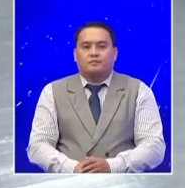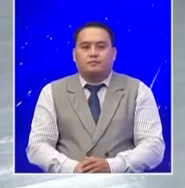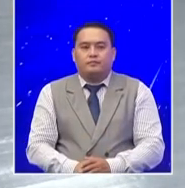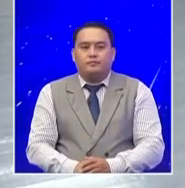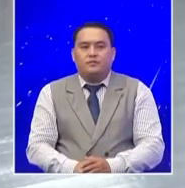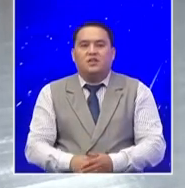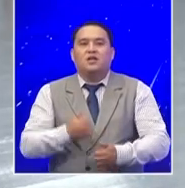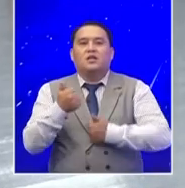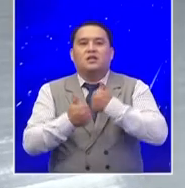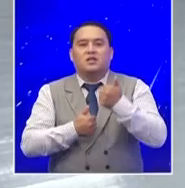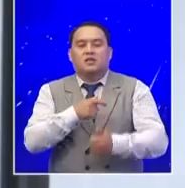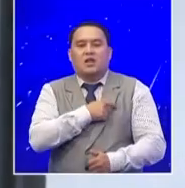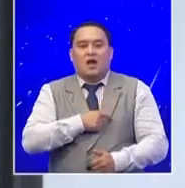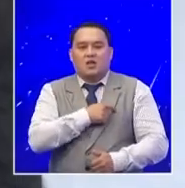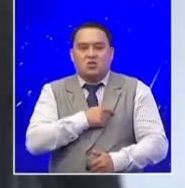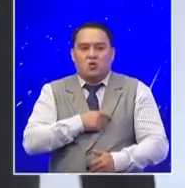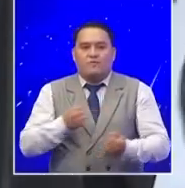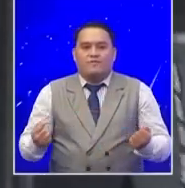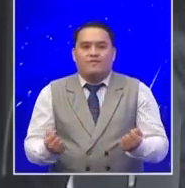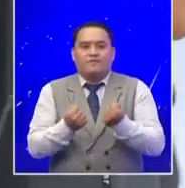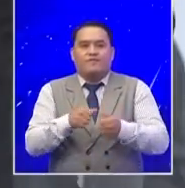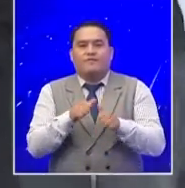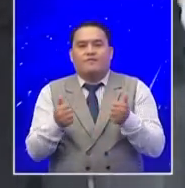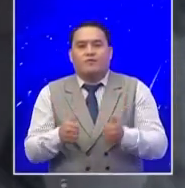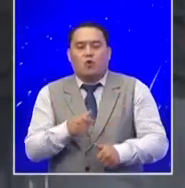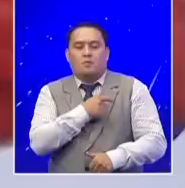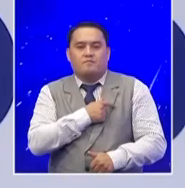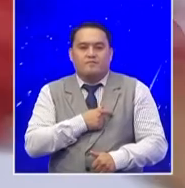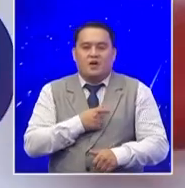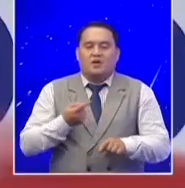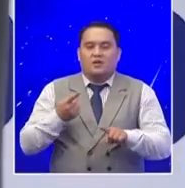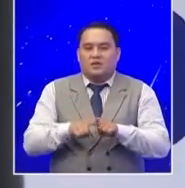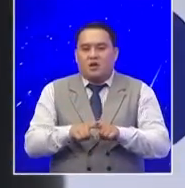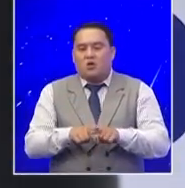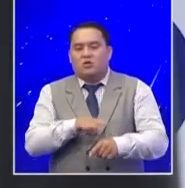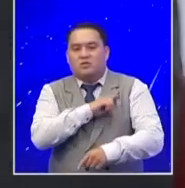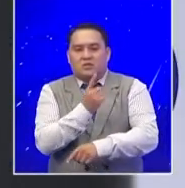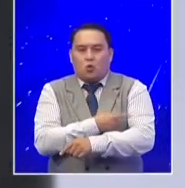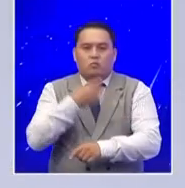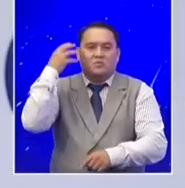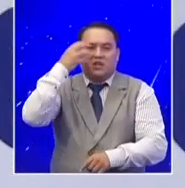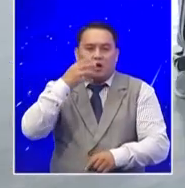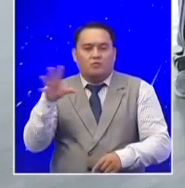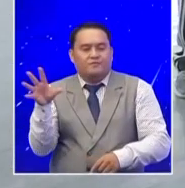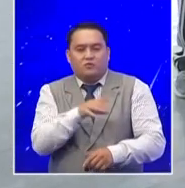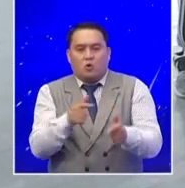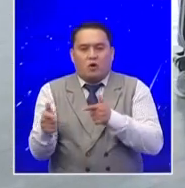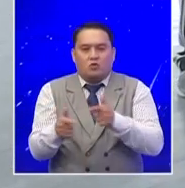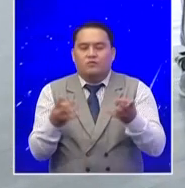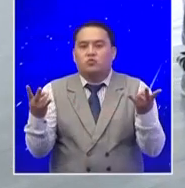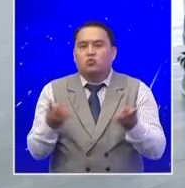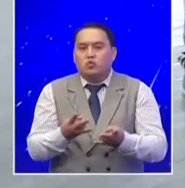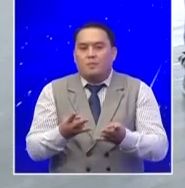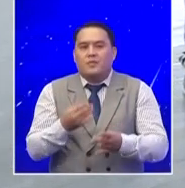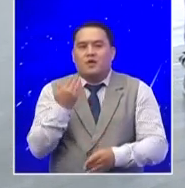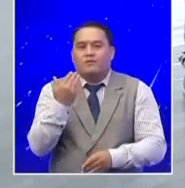слову, тренировки проходят не только для поддержания физической формы. Комплекс направлен и на технику, и на силу, и на психологическое состояние спортсменов. По словам тренера